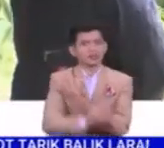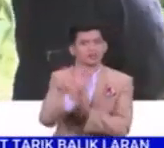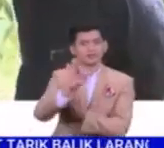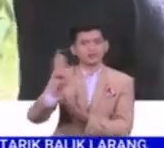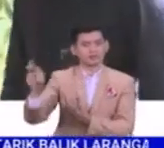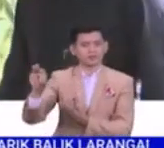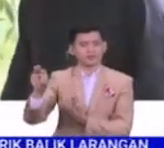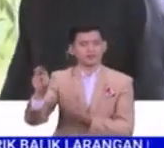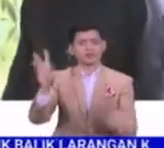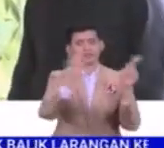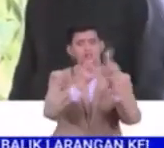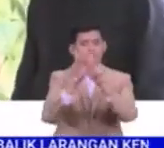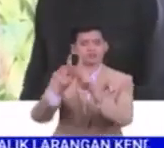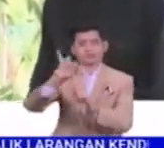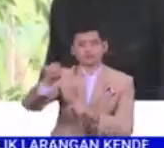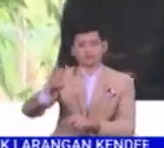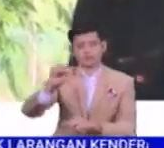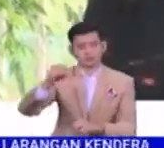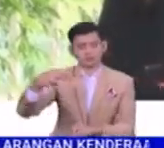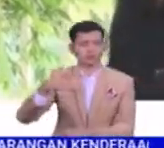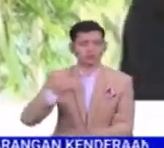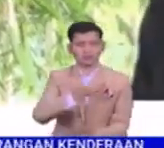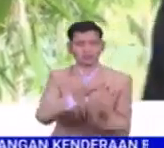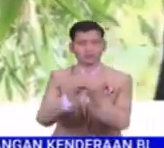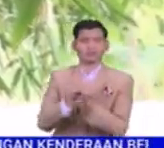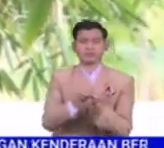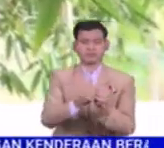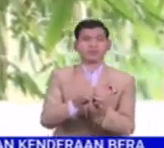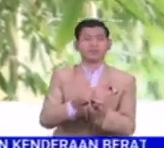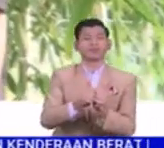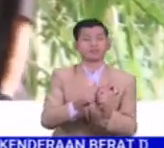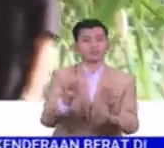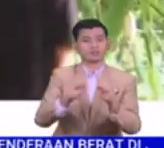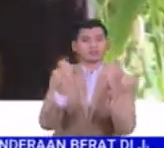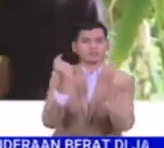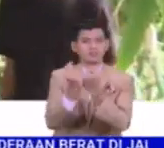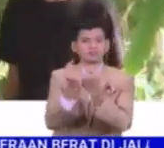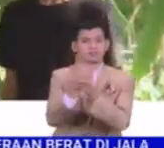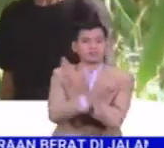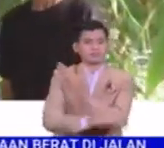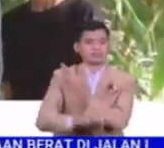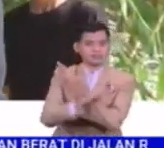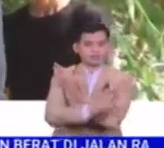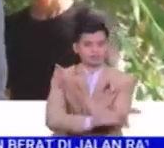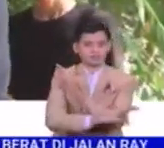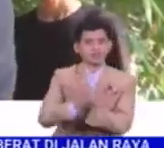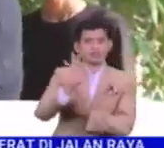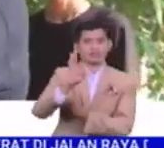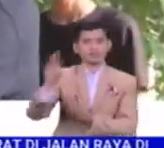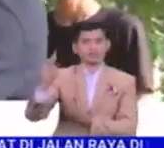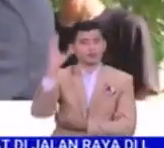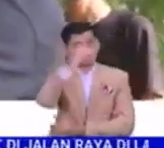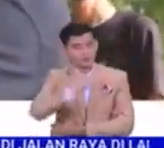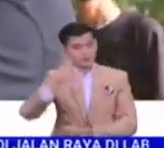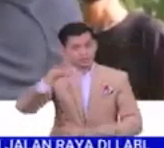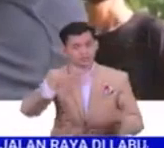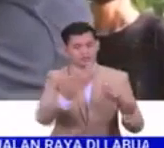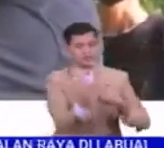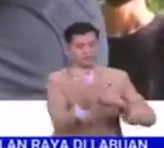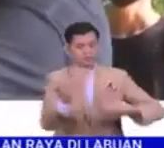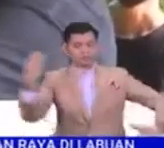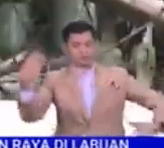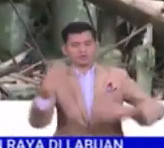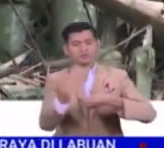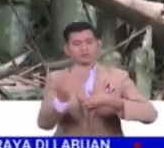Juwasih Tengah. Kami bersama-sama dengan kru Negeri FM bersama-sama dengan orang kampung mencari buluh, buluh